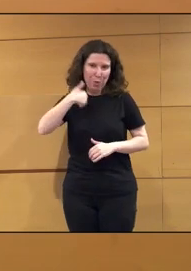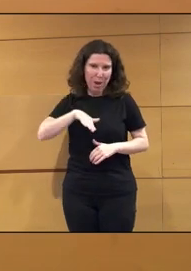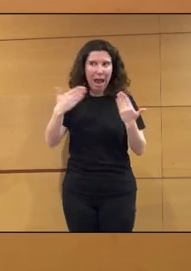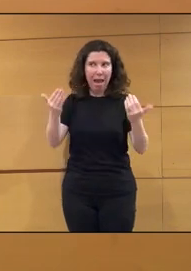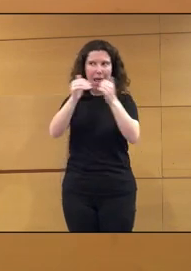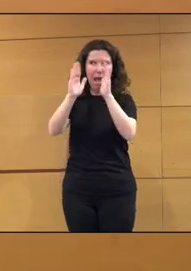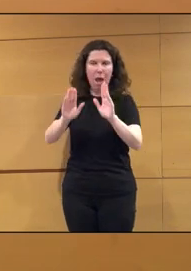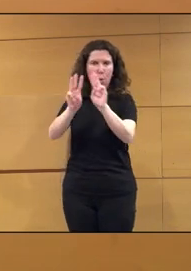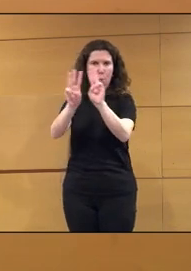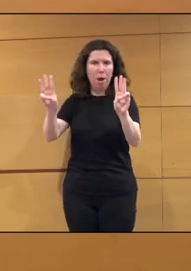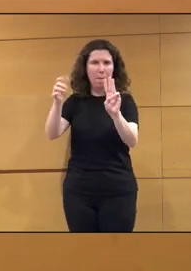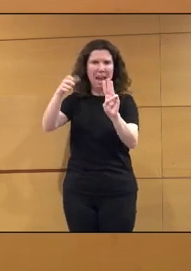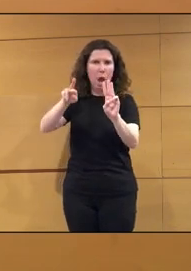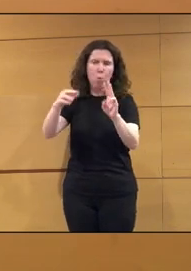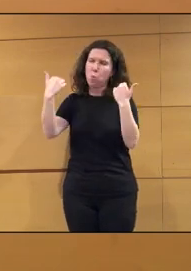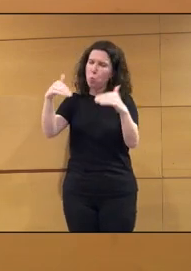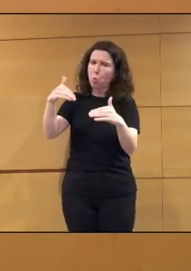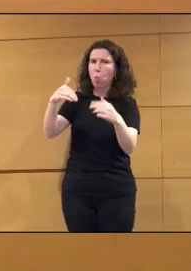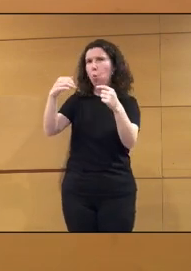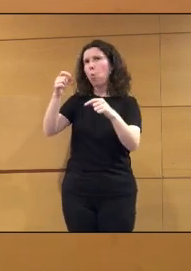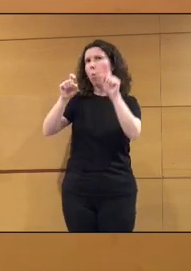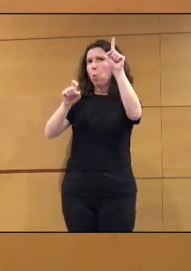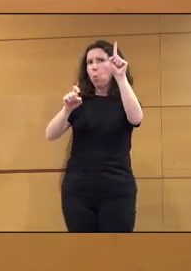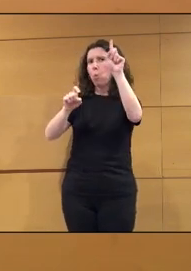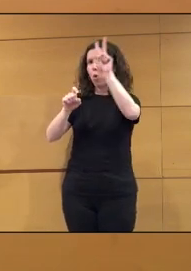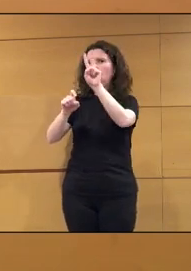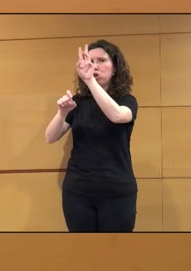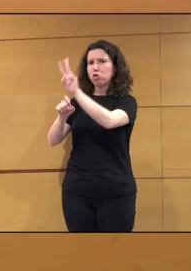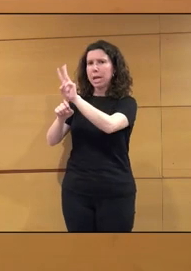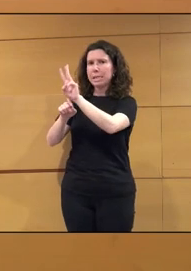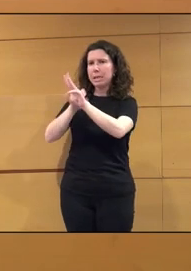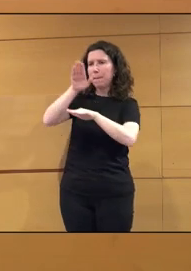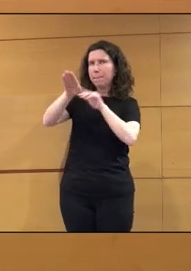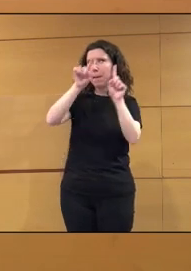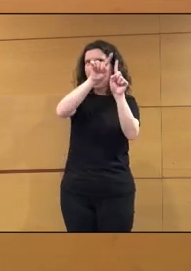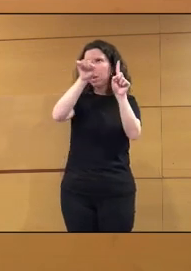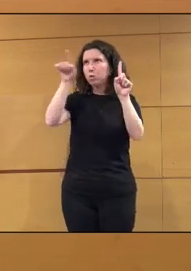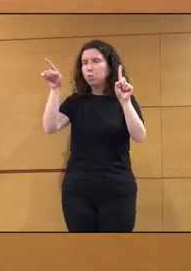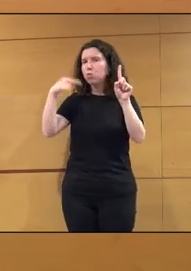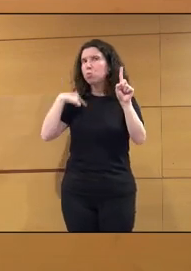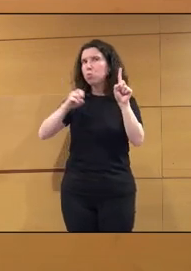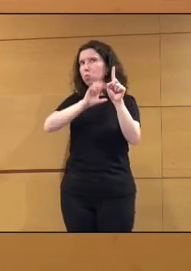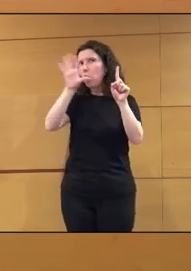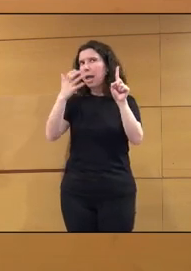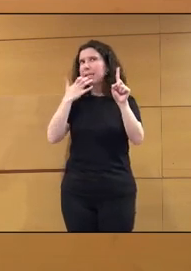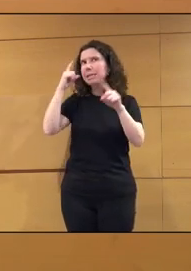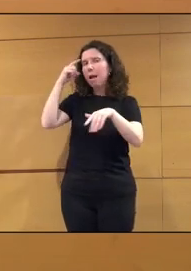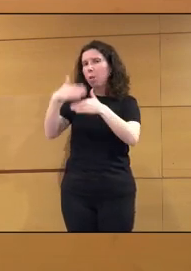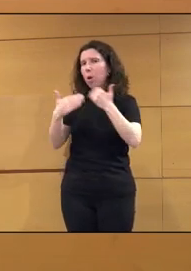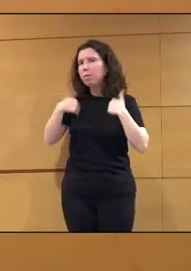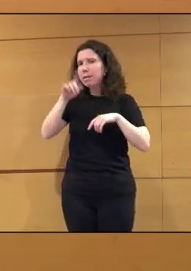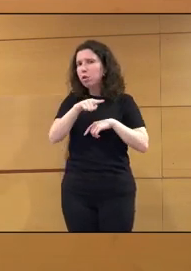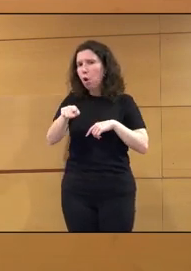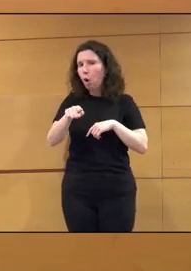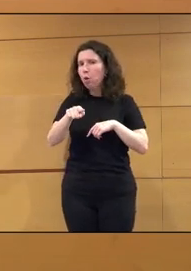els tràmits tens un, dos, tres, a dalt tens molt clarament quan caduca, si està actiu o no. Per tant, es tracta de fer això, no?